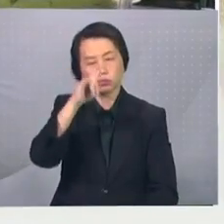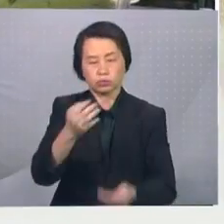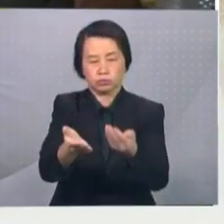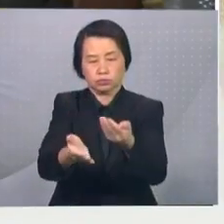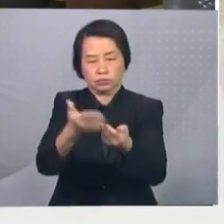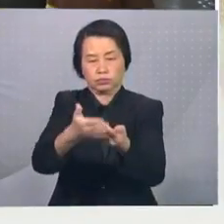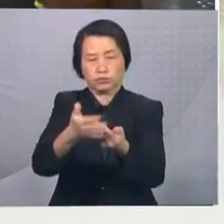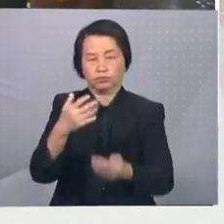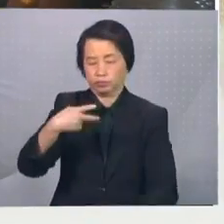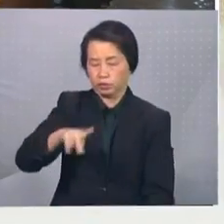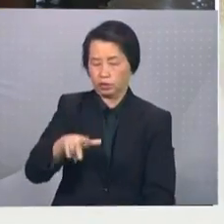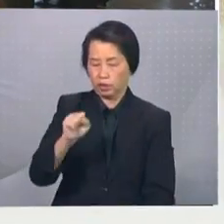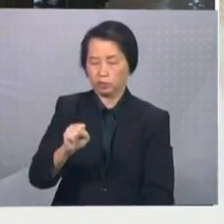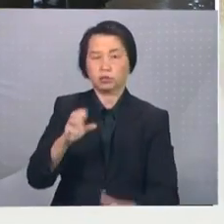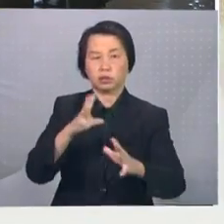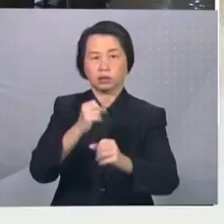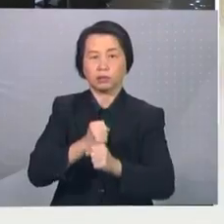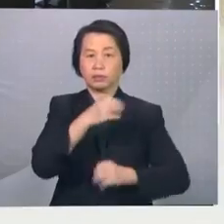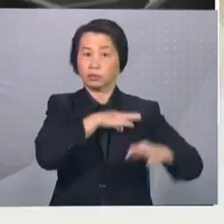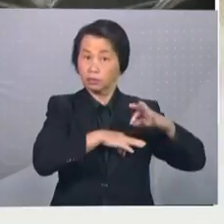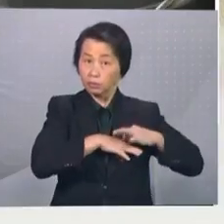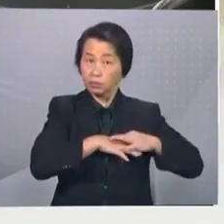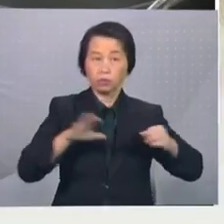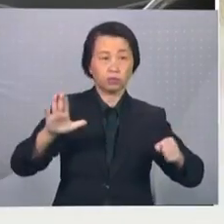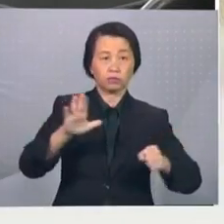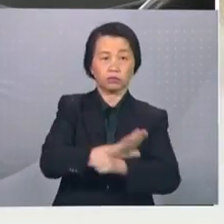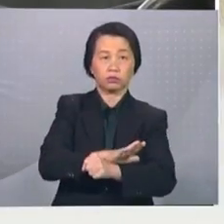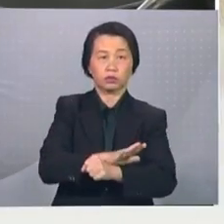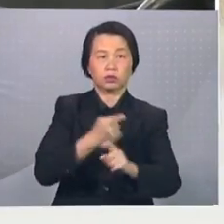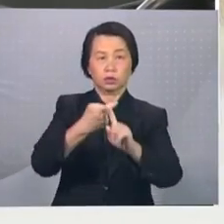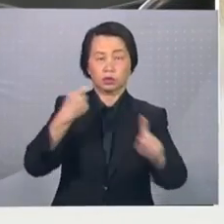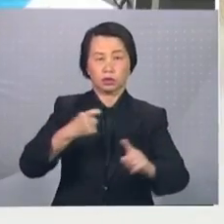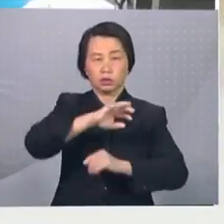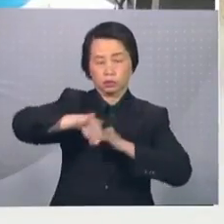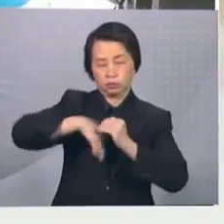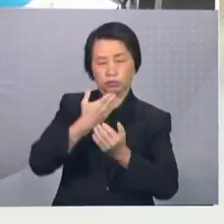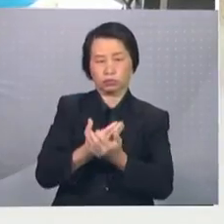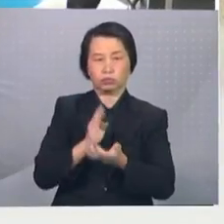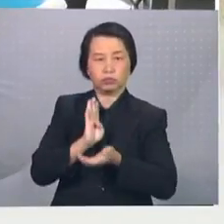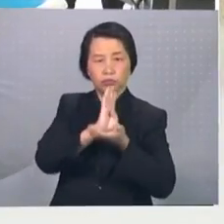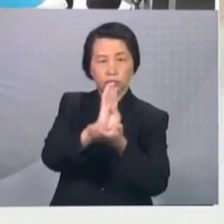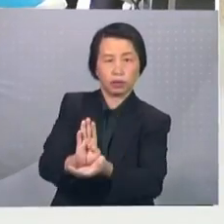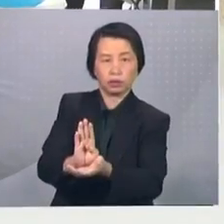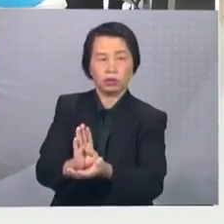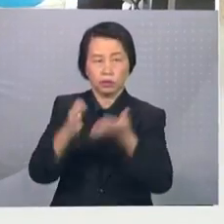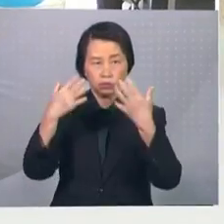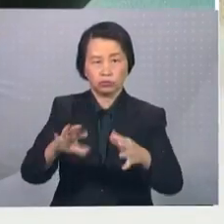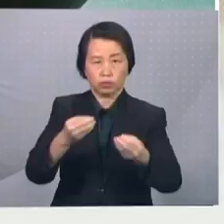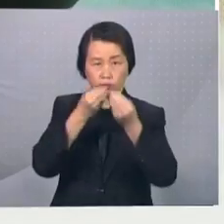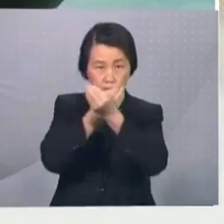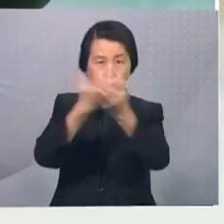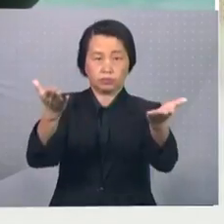memudahkan pics mendapat manfaat sepenuhnya dapat ada semua bantuan yang telah